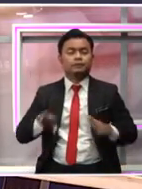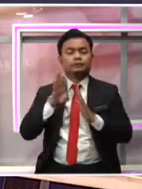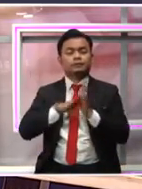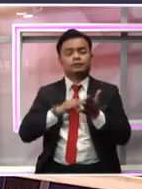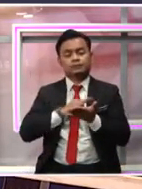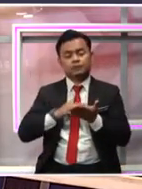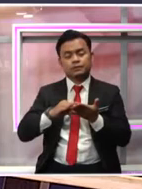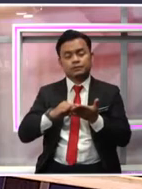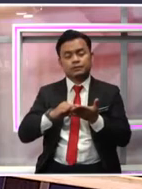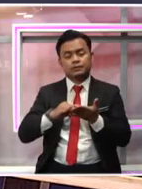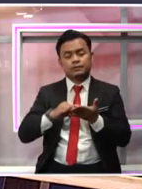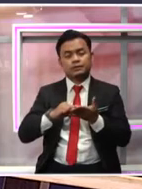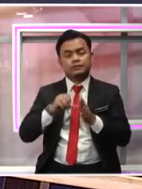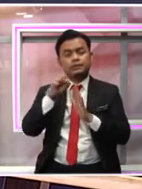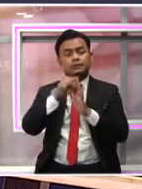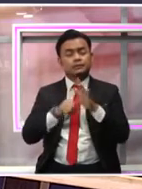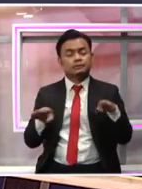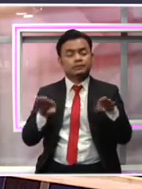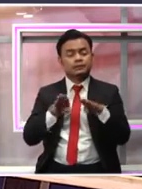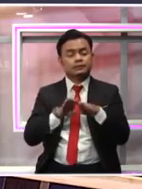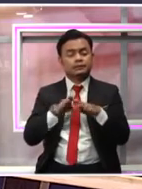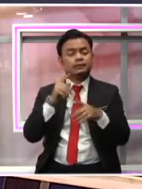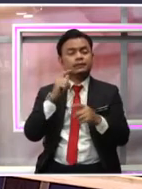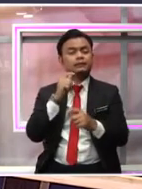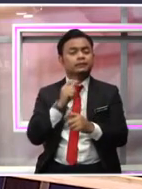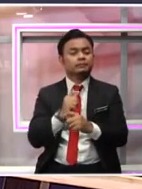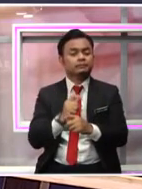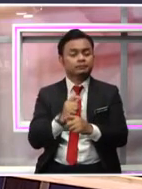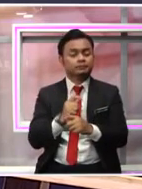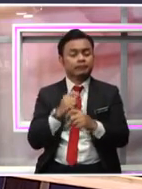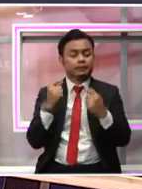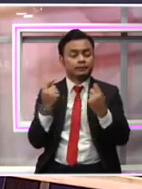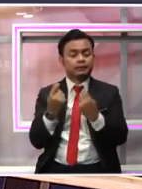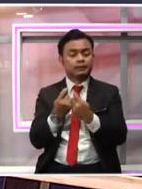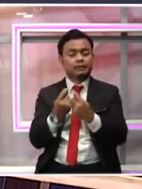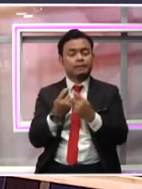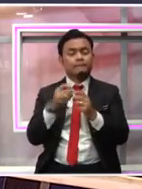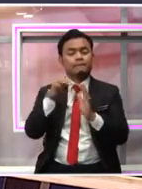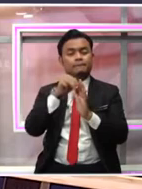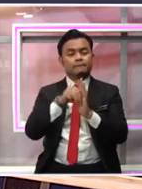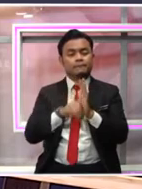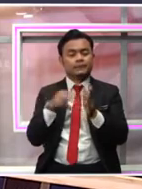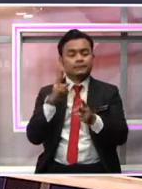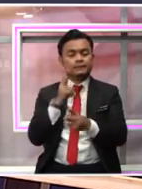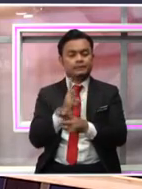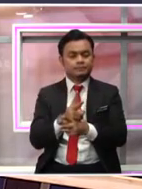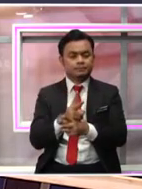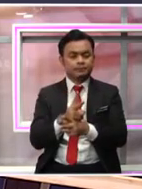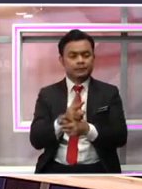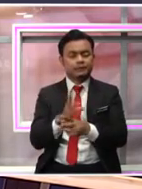menyimpan ah menyimpan apa ya murid-murid pastinya menyimpan